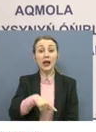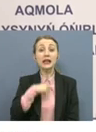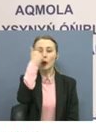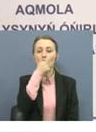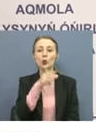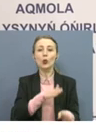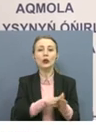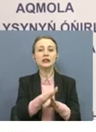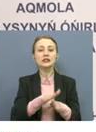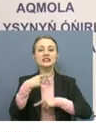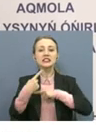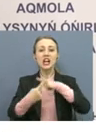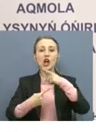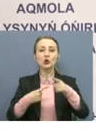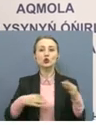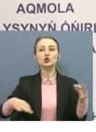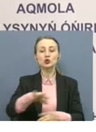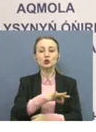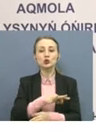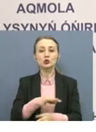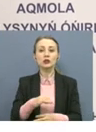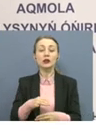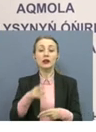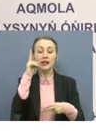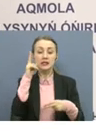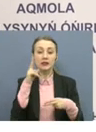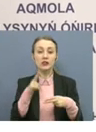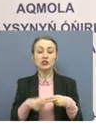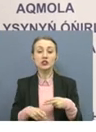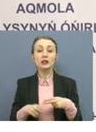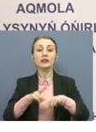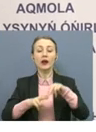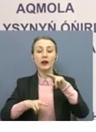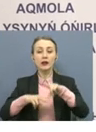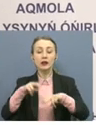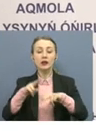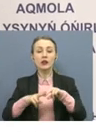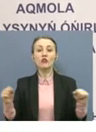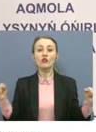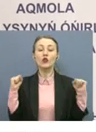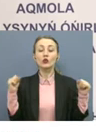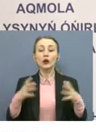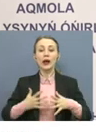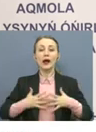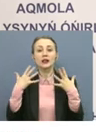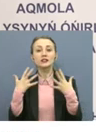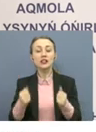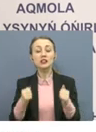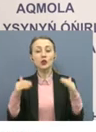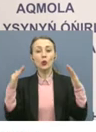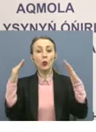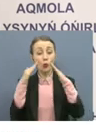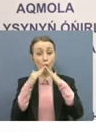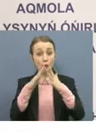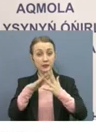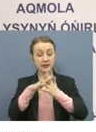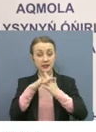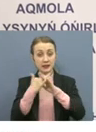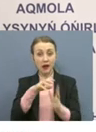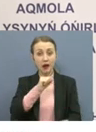стало привлечение в район инвестиций. Біздің басты міндетіміз ауданға инвестиция тарту бағыты болып табылады. Астрахан ауданының негізгі